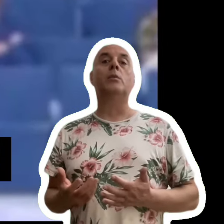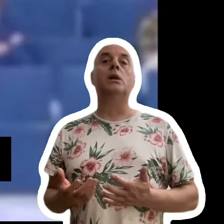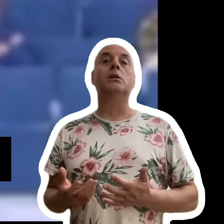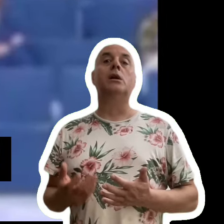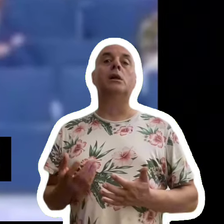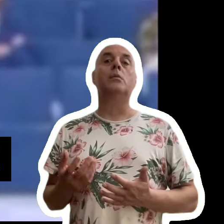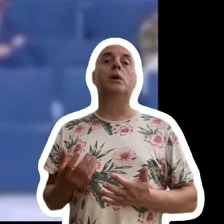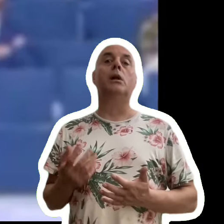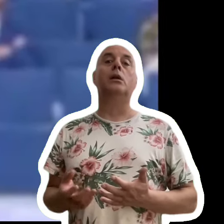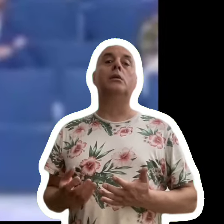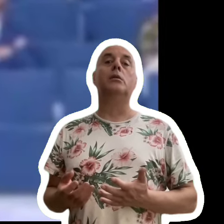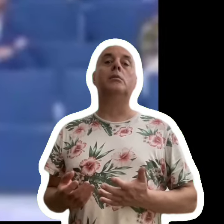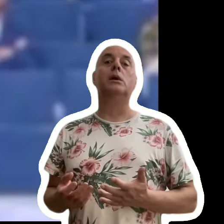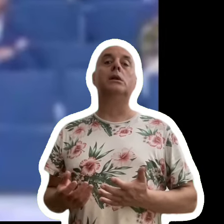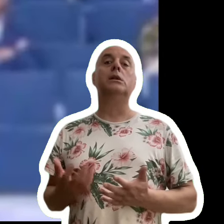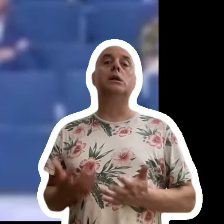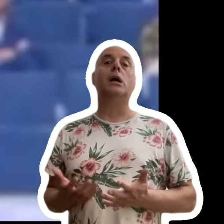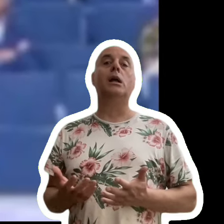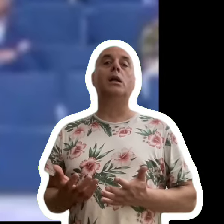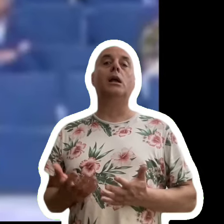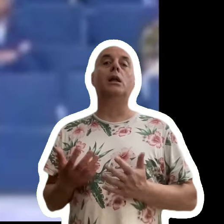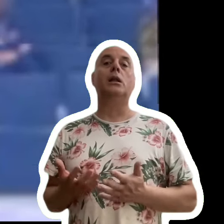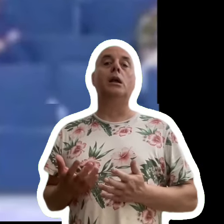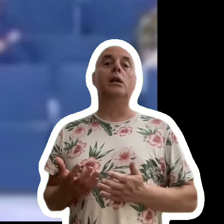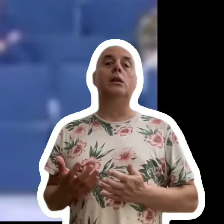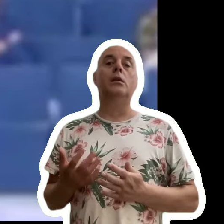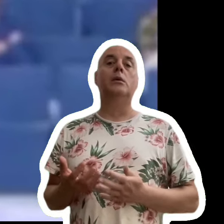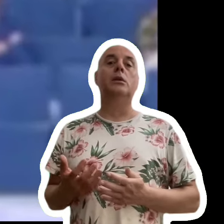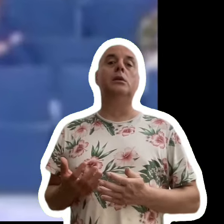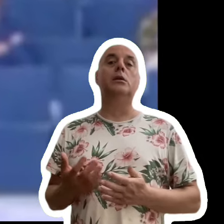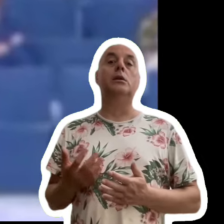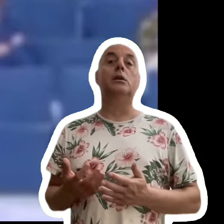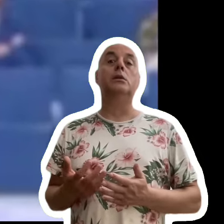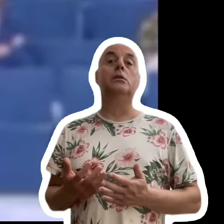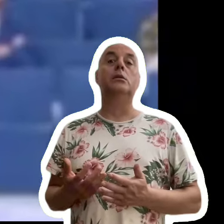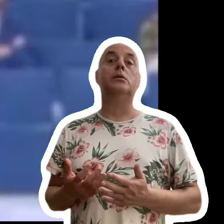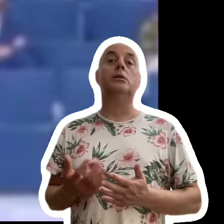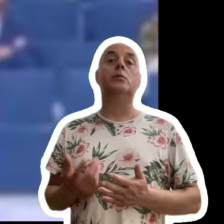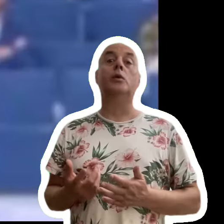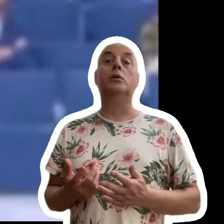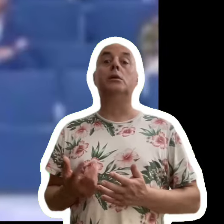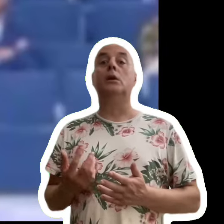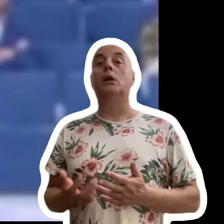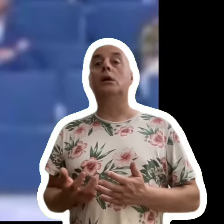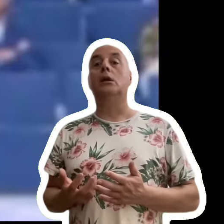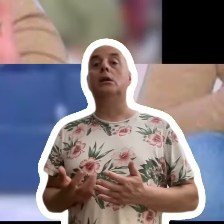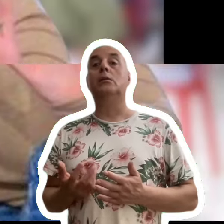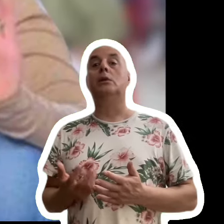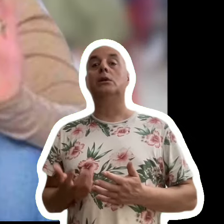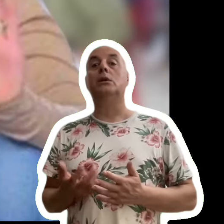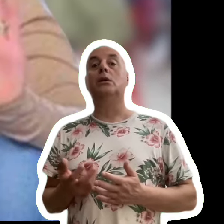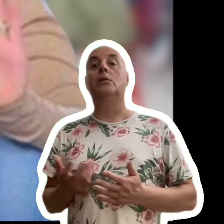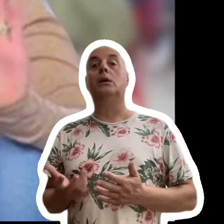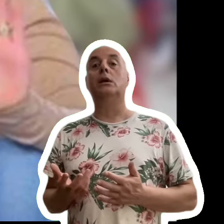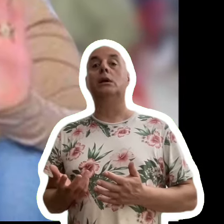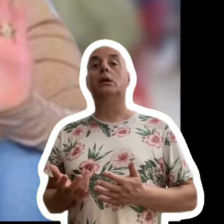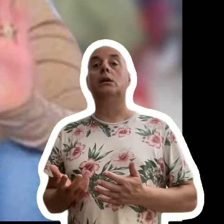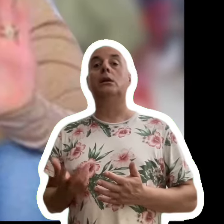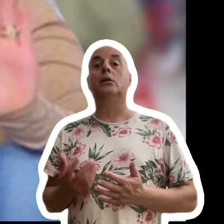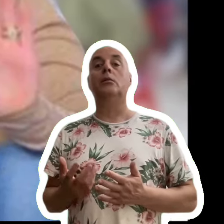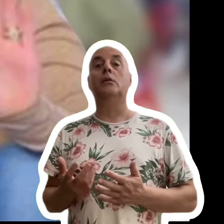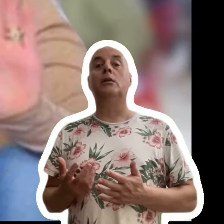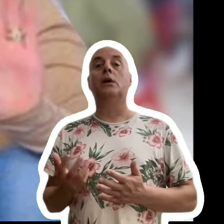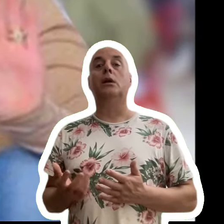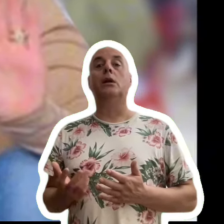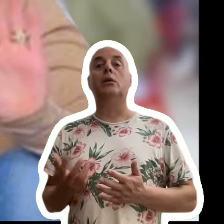vissuto una relazione turbolenta fin quando non è stato il cavaliere a decidere di mettere la parola fine a questa frequentazione